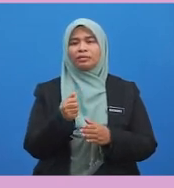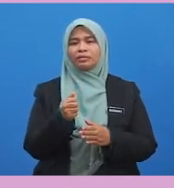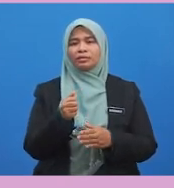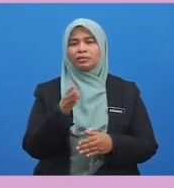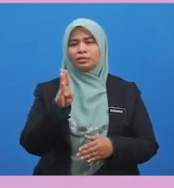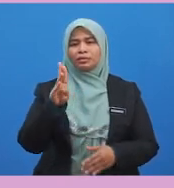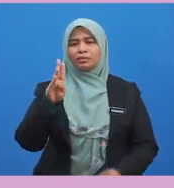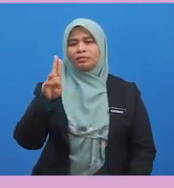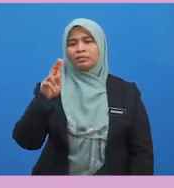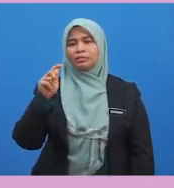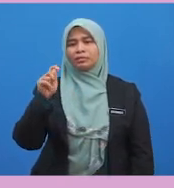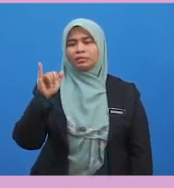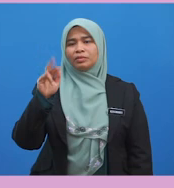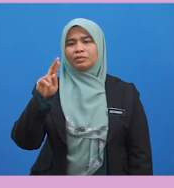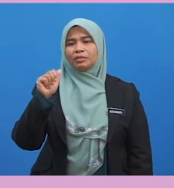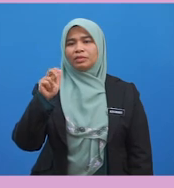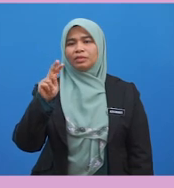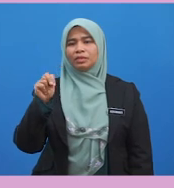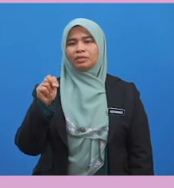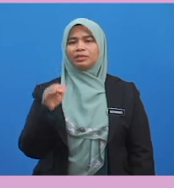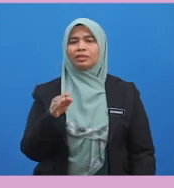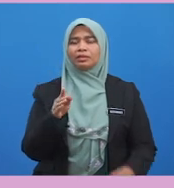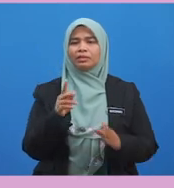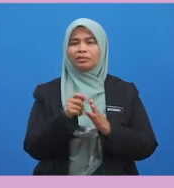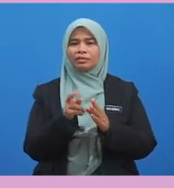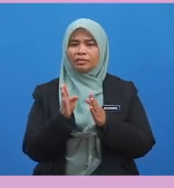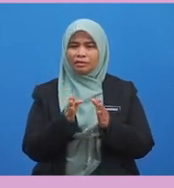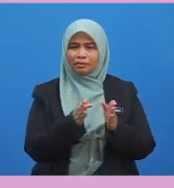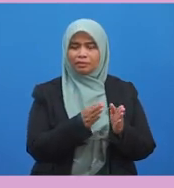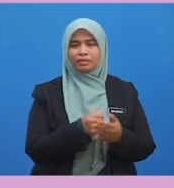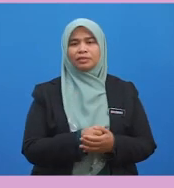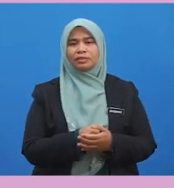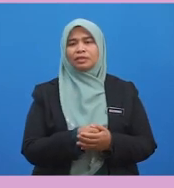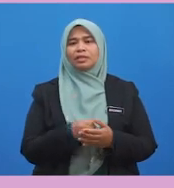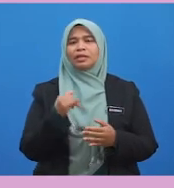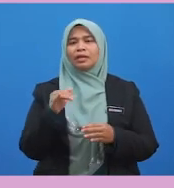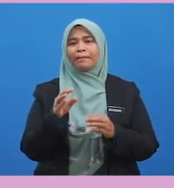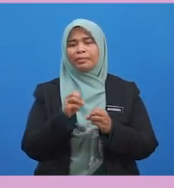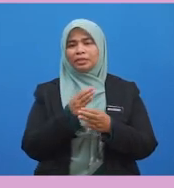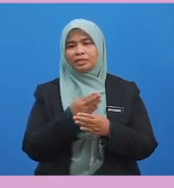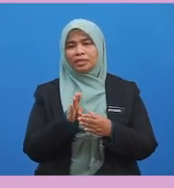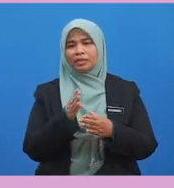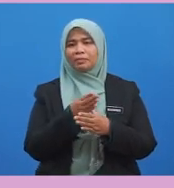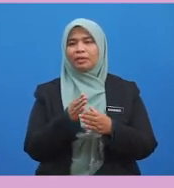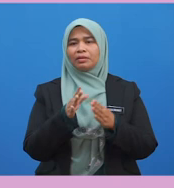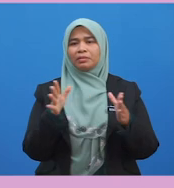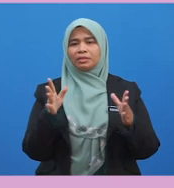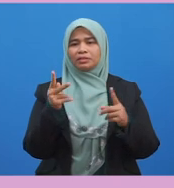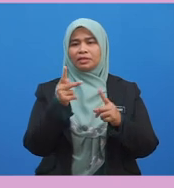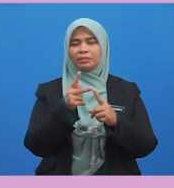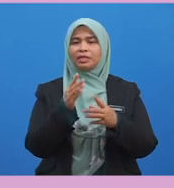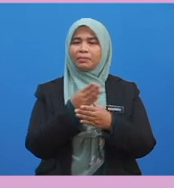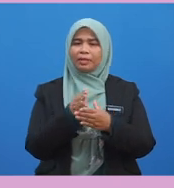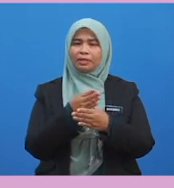butiran secara mendalam dan terperinci. Ia memecahkan bahagian yang besar